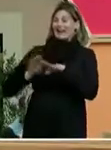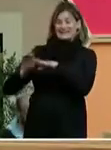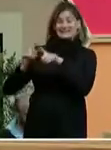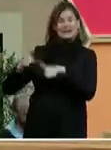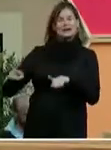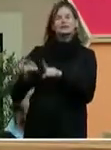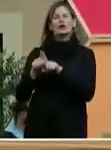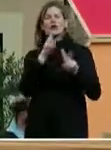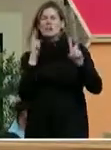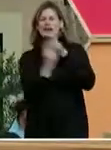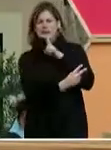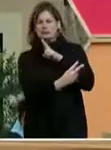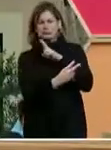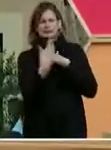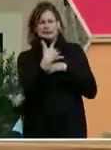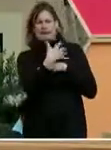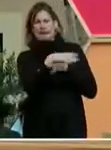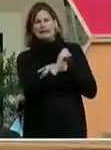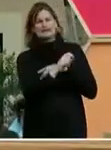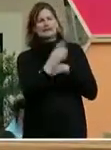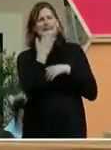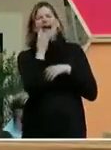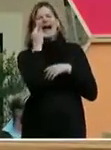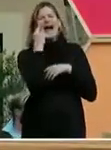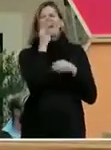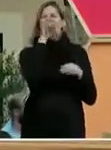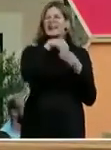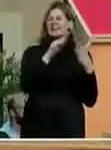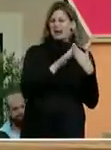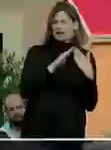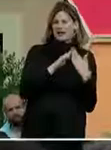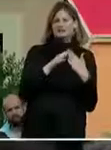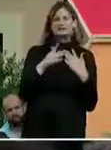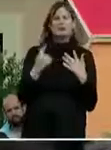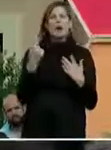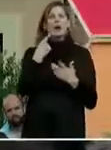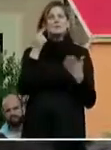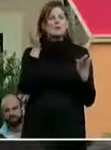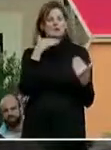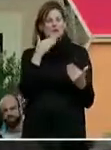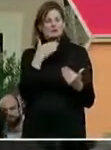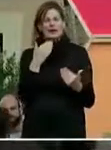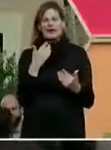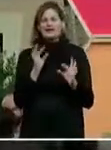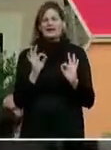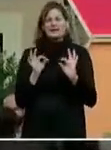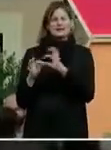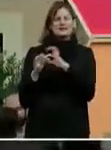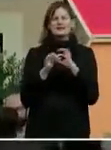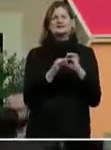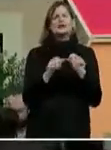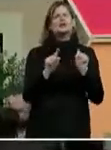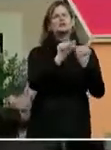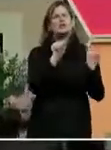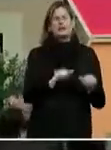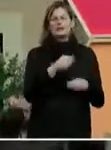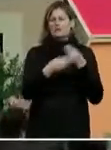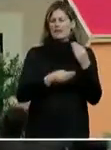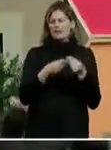com a resposta, jo entenc, al Ada is in the House, una cançó que no té pèrdua i una cançó que és simptomàtica d'una forma de